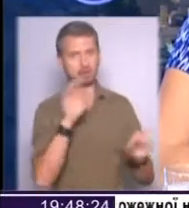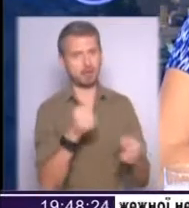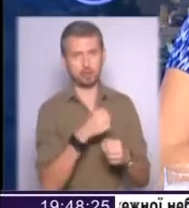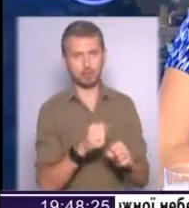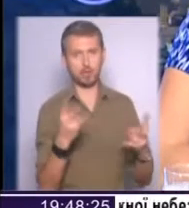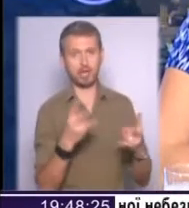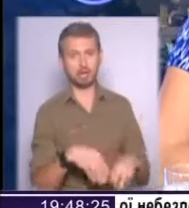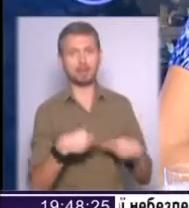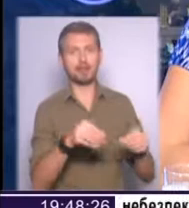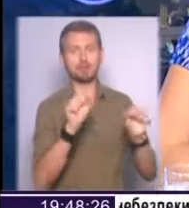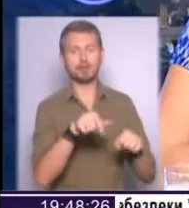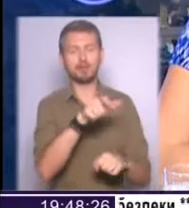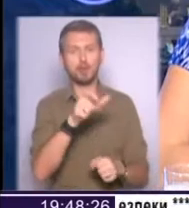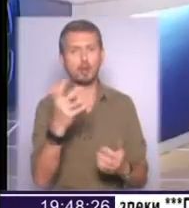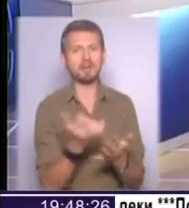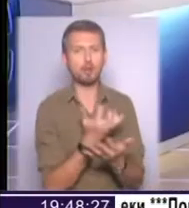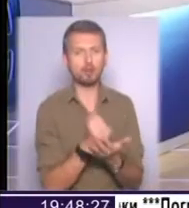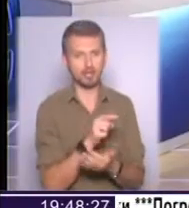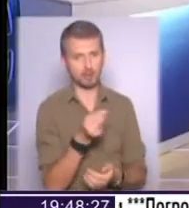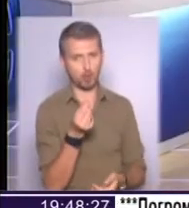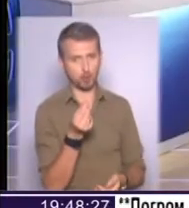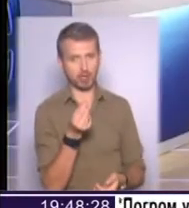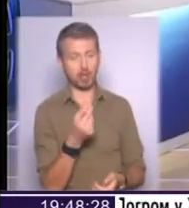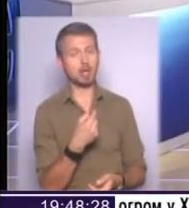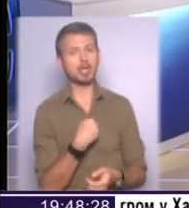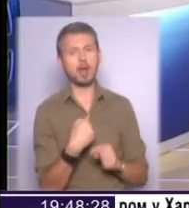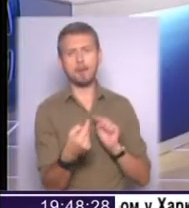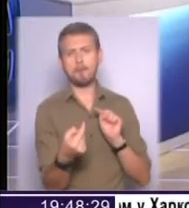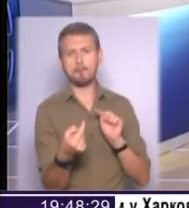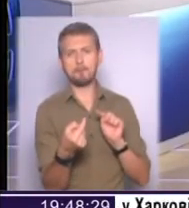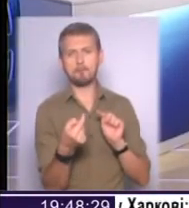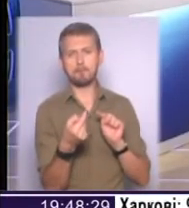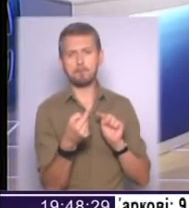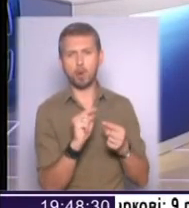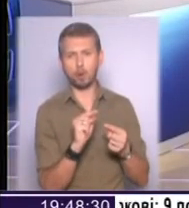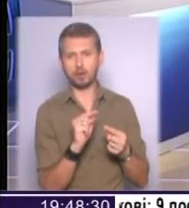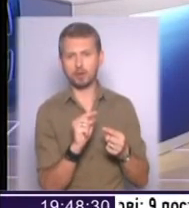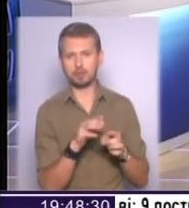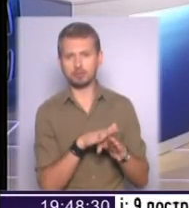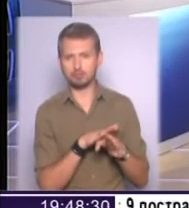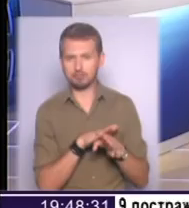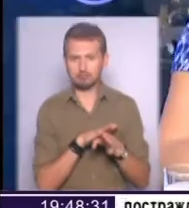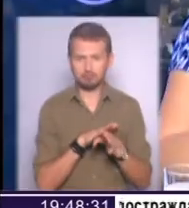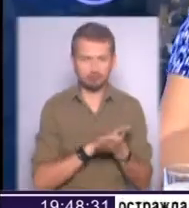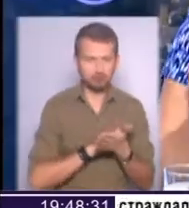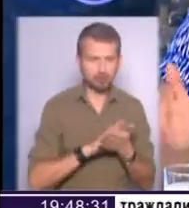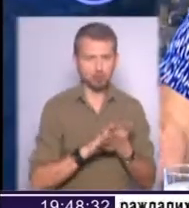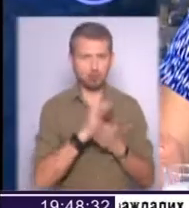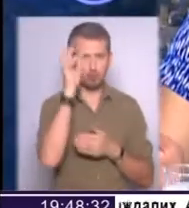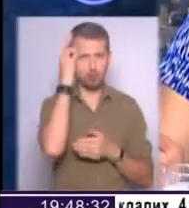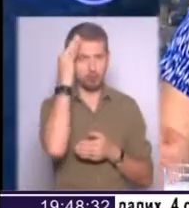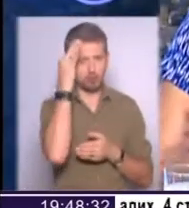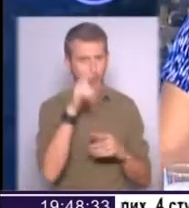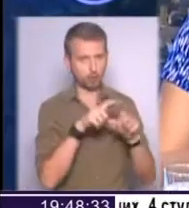можливість людям заробити ці кошти. Я проти критичної комерціалізації установ культури, але розв'язати їм